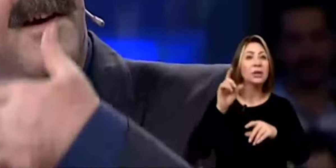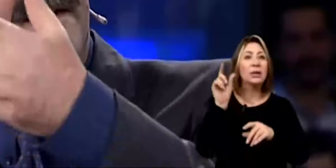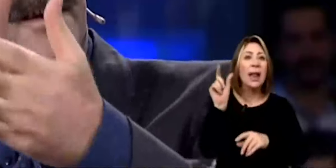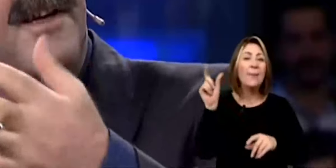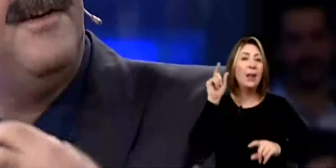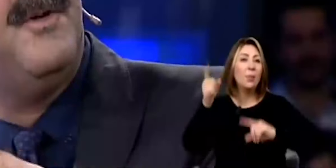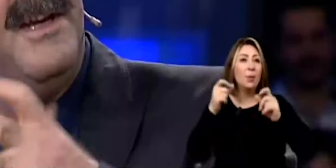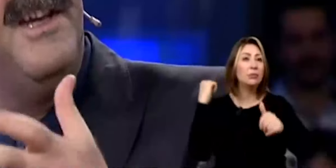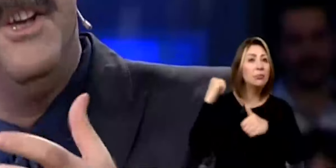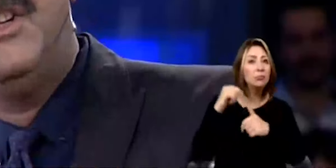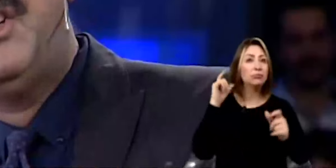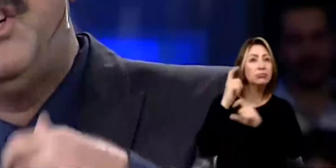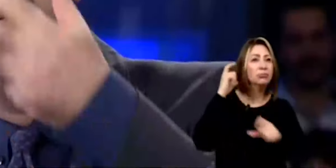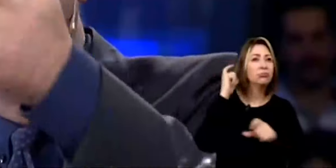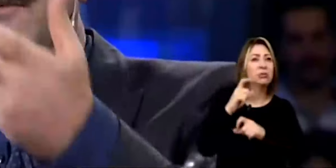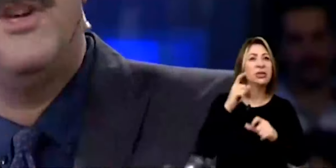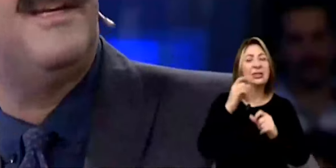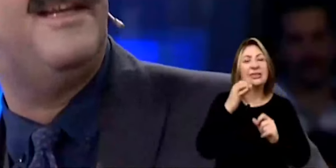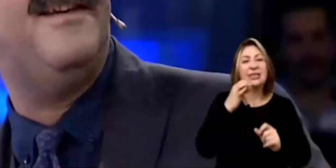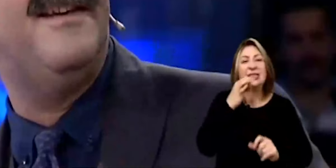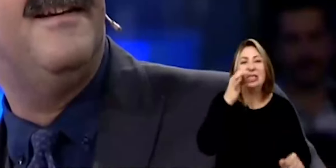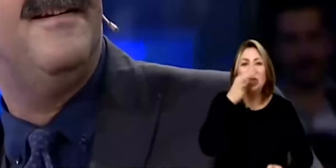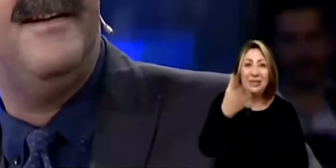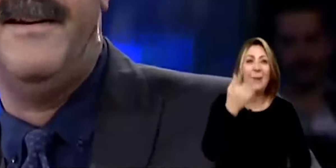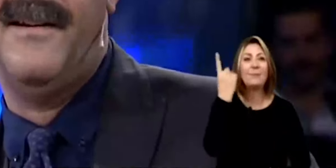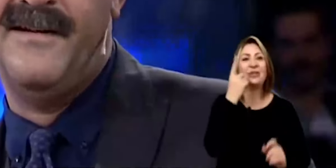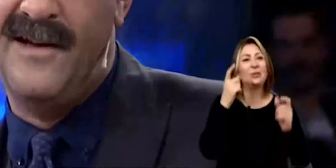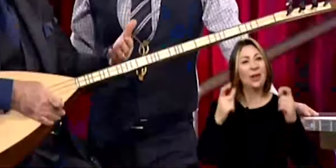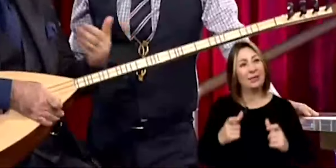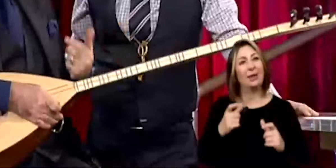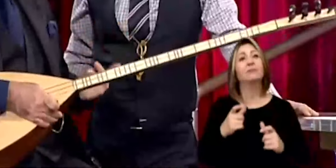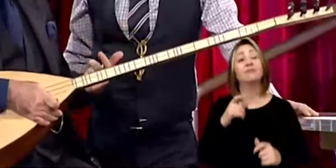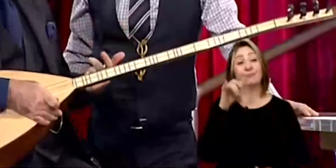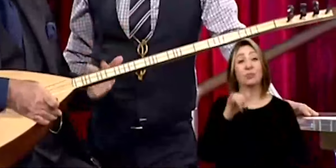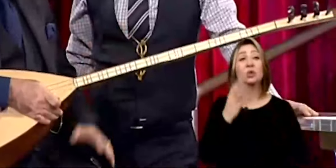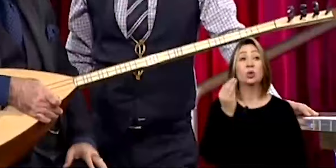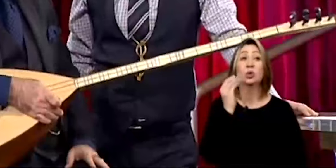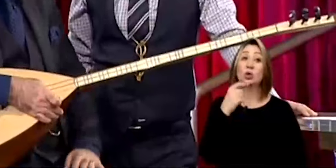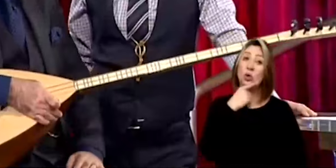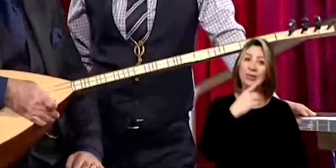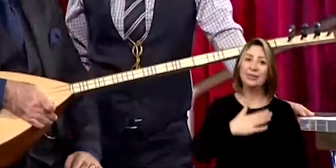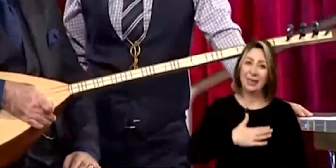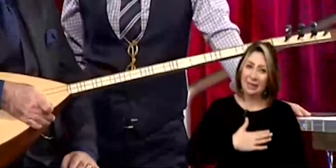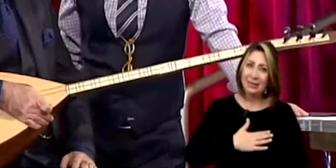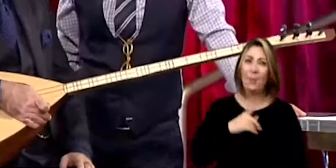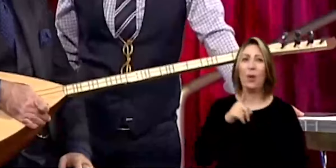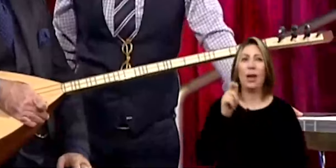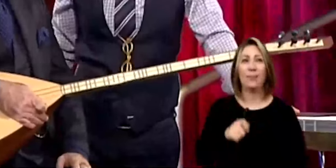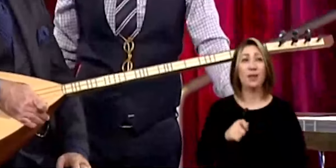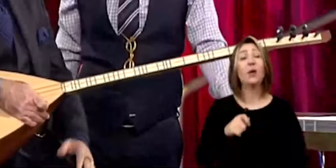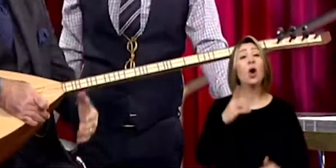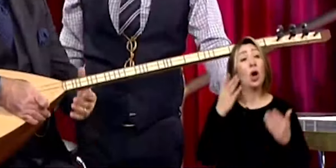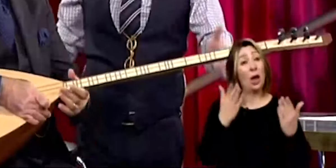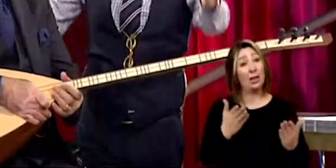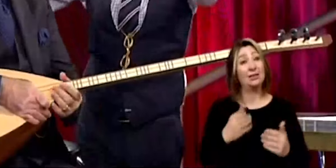bulup arka arkaya böyle şiirsel bir şekilde. Evet, yani, haklı. Zor geldi şu anda. Saygısından yani böyle yapıyor. Evet.